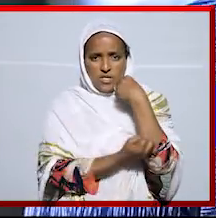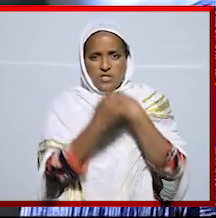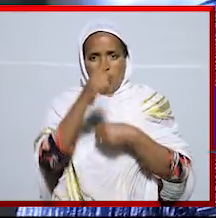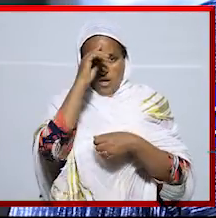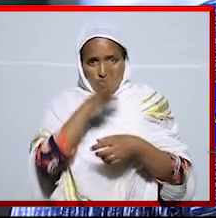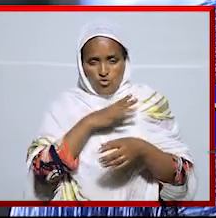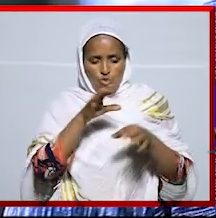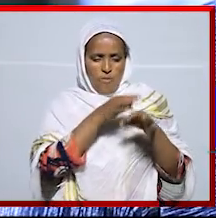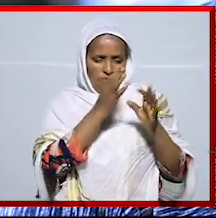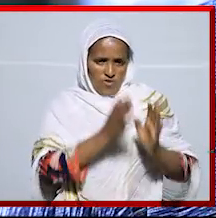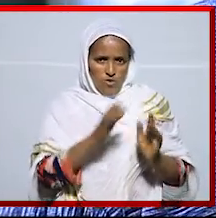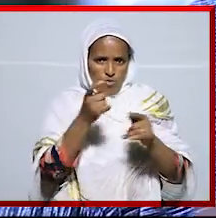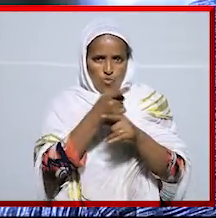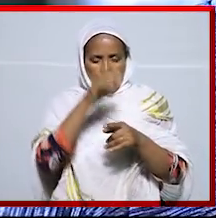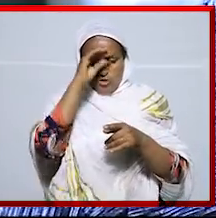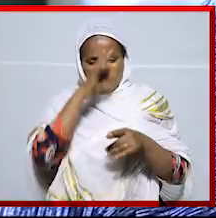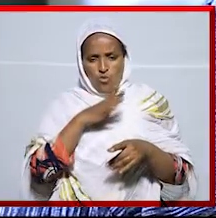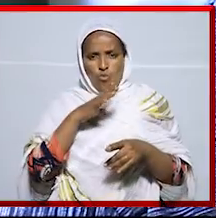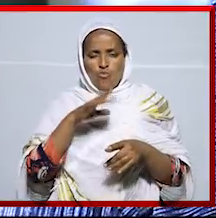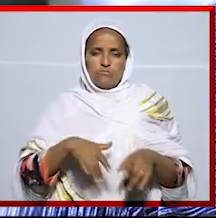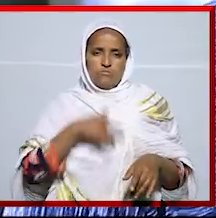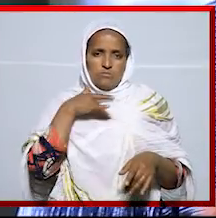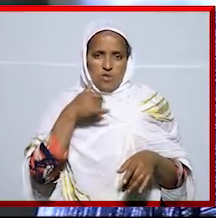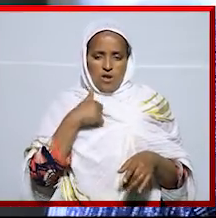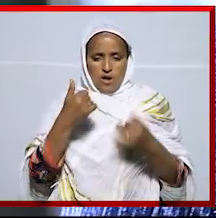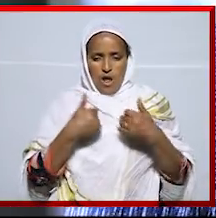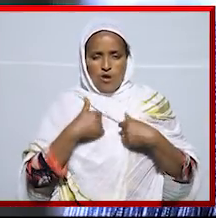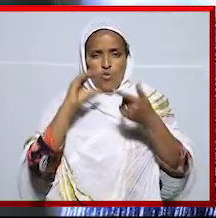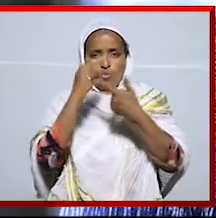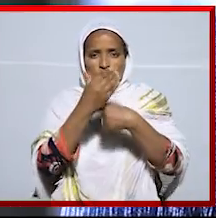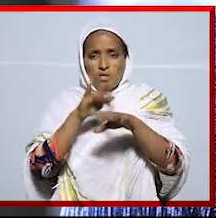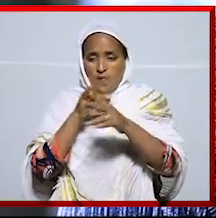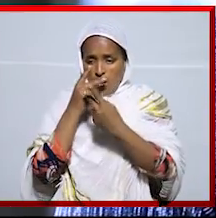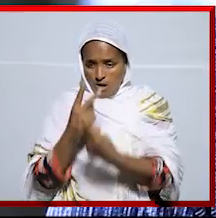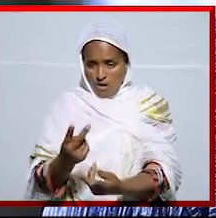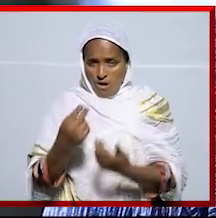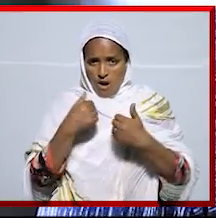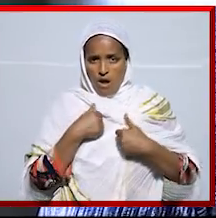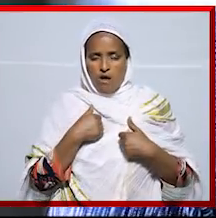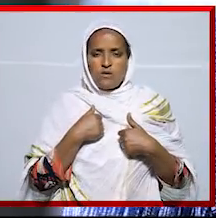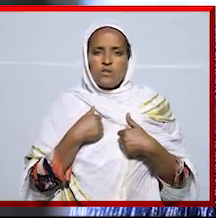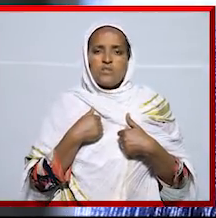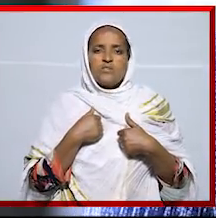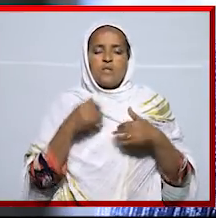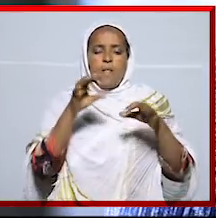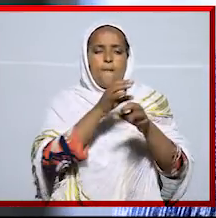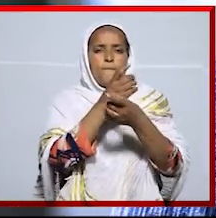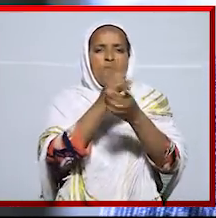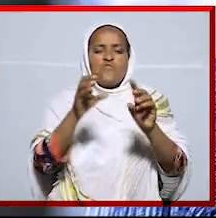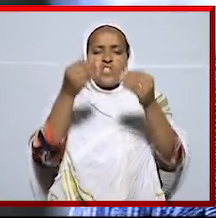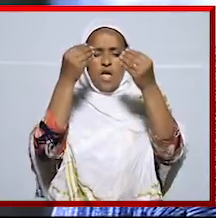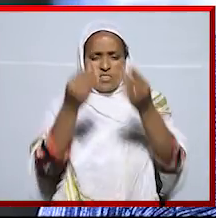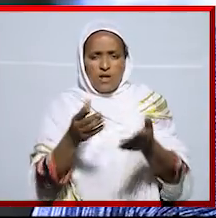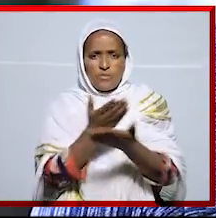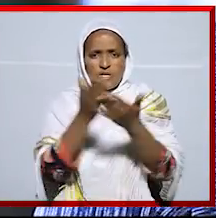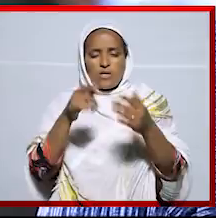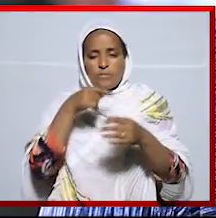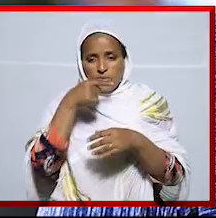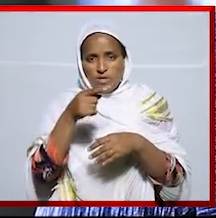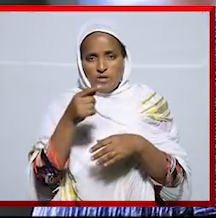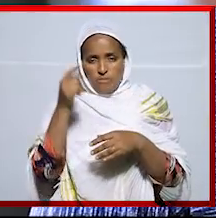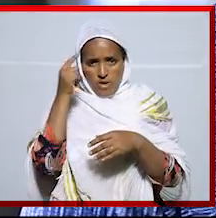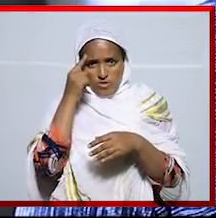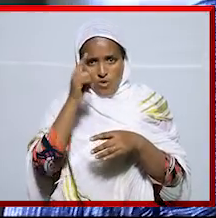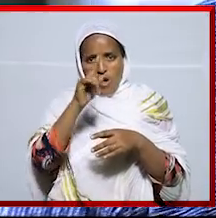መሰረት አንድ ሰው መንፈሳዊ ከሆነ ሰባዊነት ይሰማዋል አሁን ካለው ነባራዊ ሁኔታ ስንመለከት እንደው መፍትሄ ያጣንበት ነገር